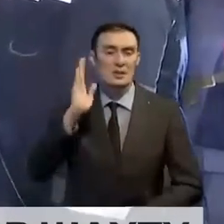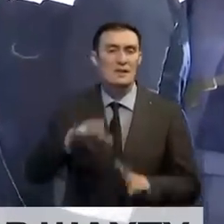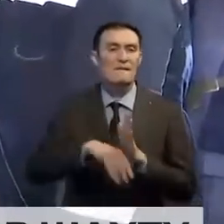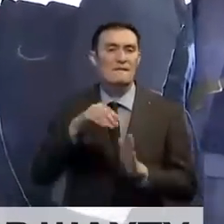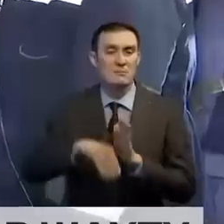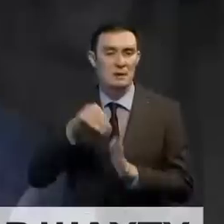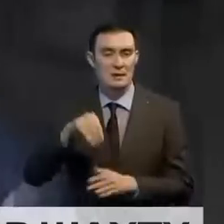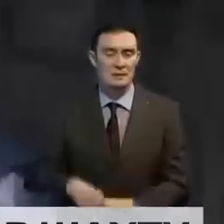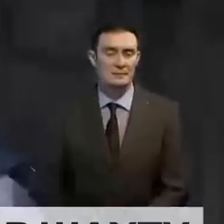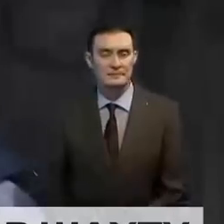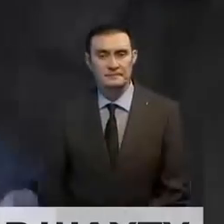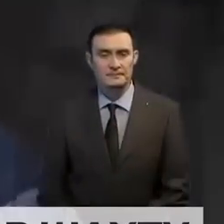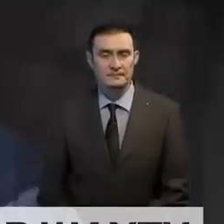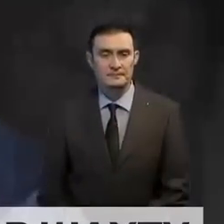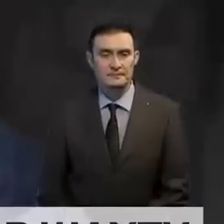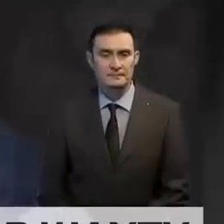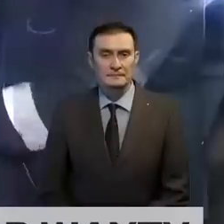выборах.